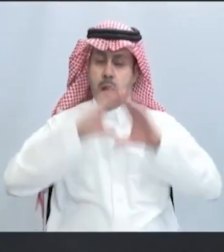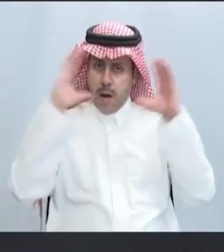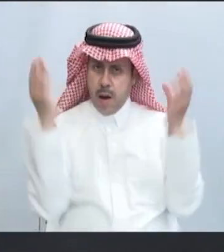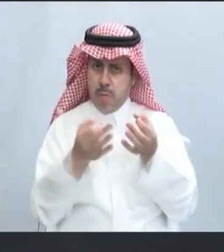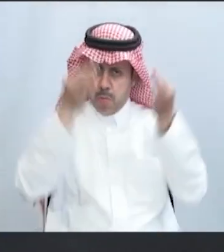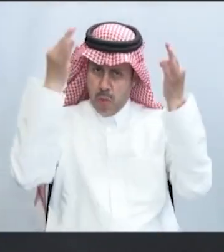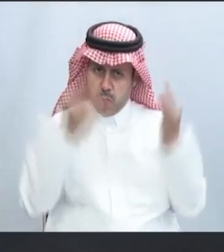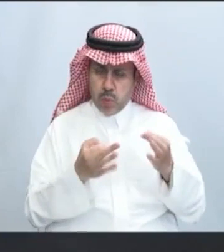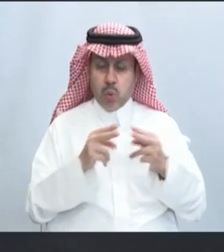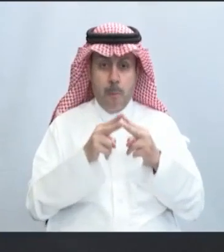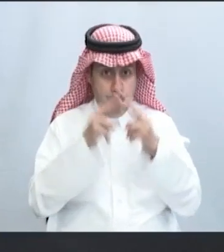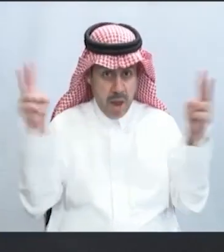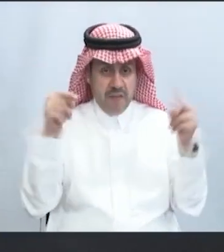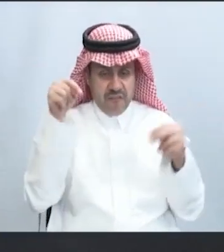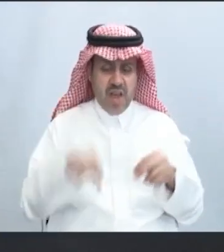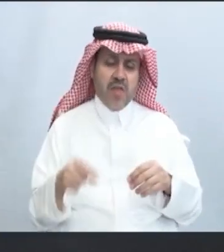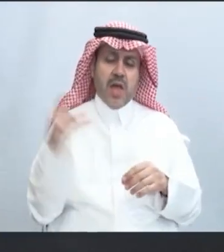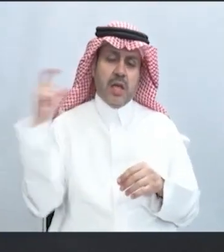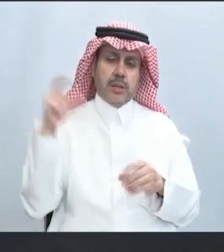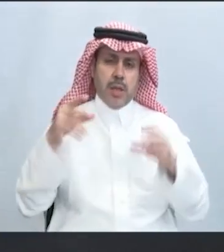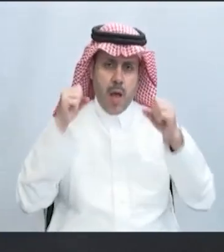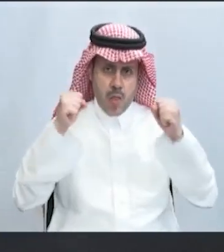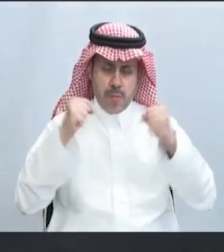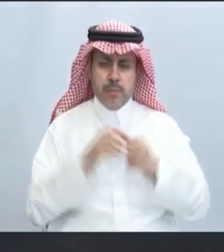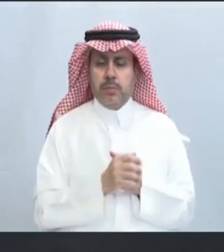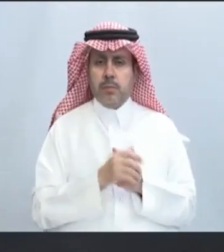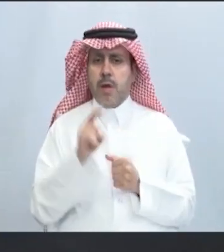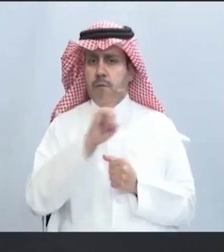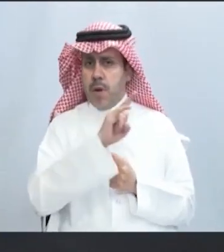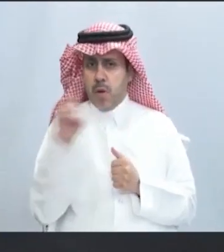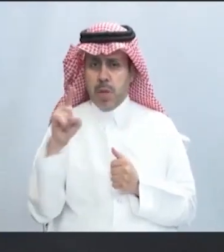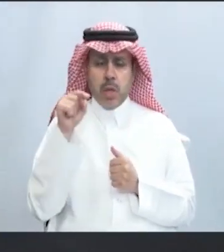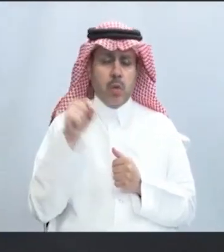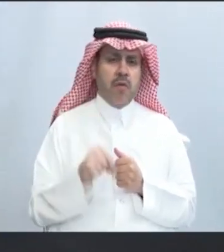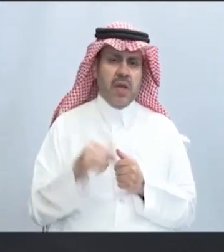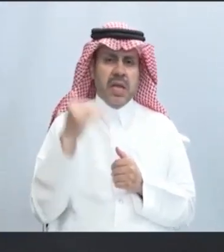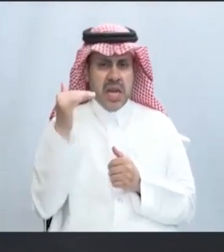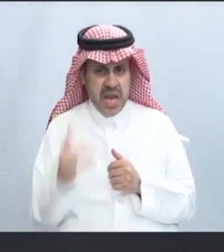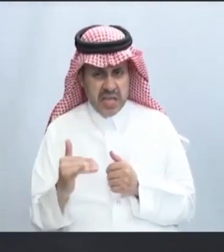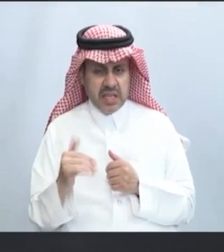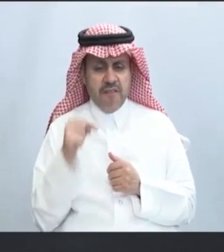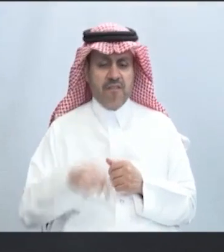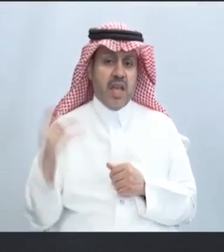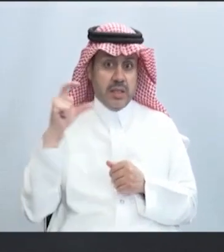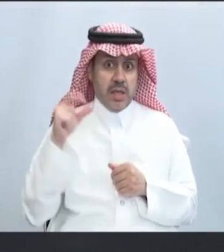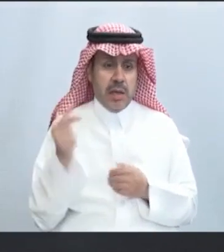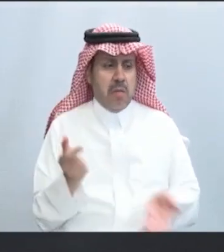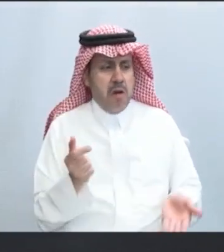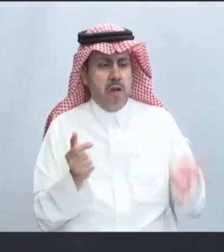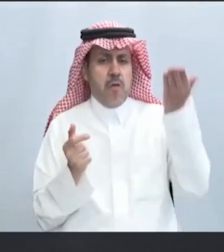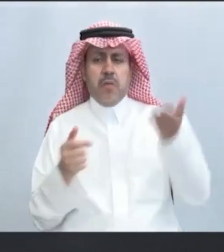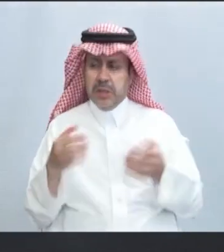تمام واكمل بيان في هذا الدين العظيم فلا يمكن ان يكون هناك نقص في الدين لكي ياتي احد